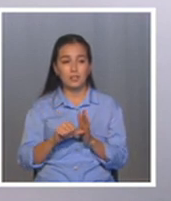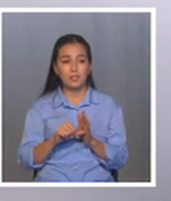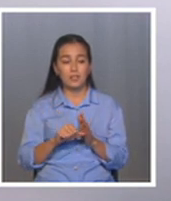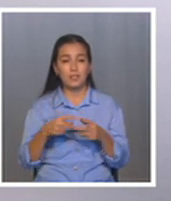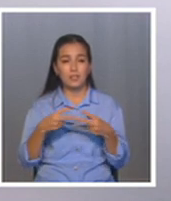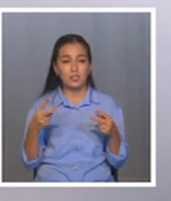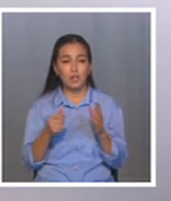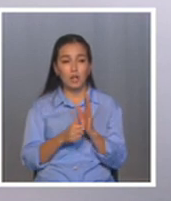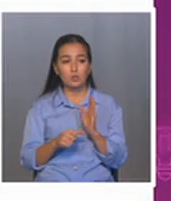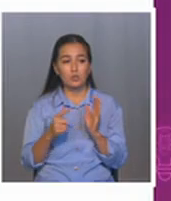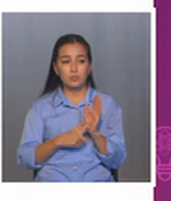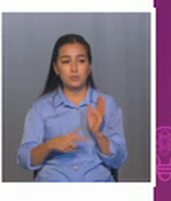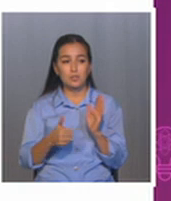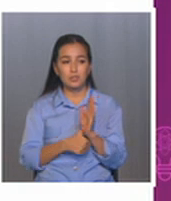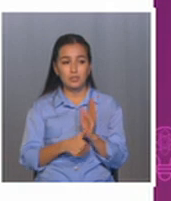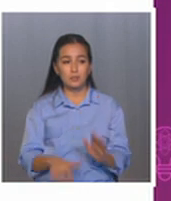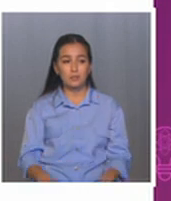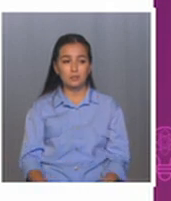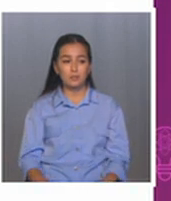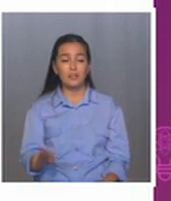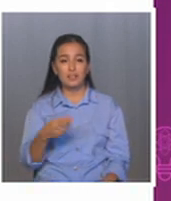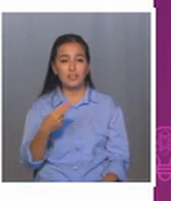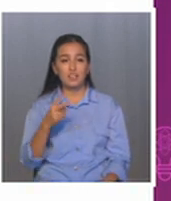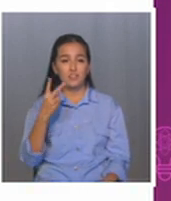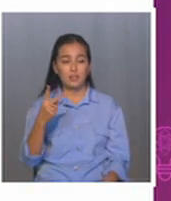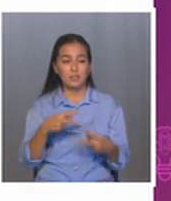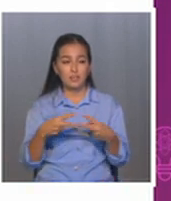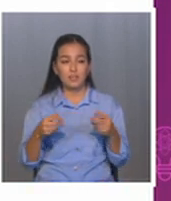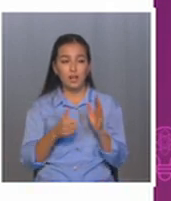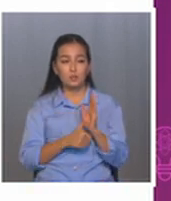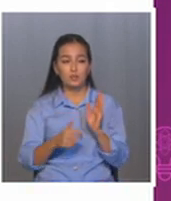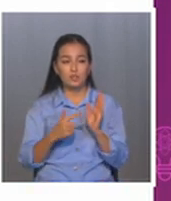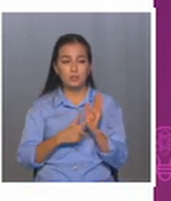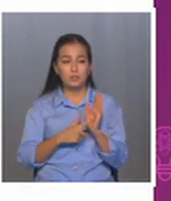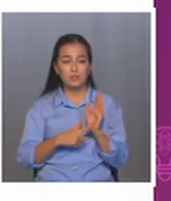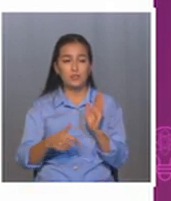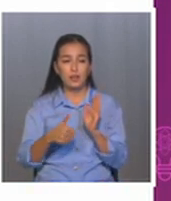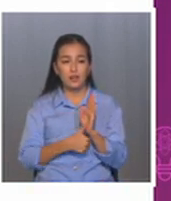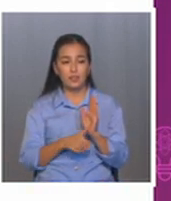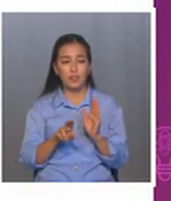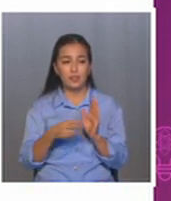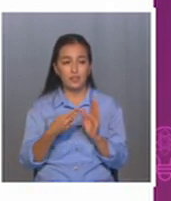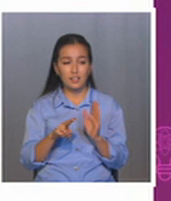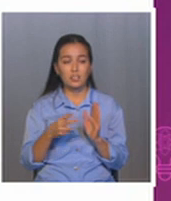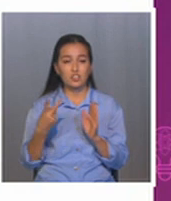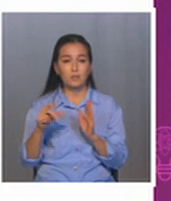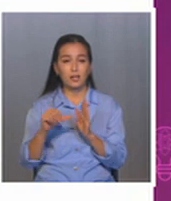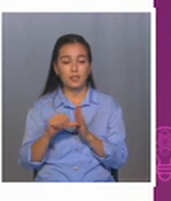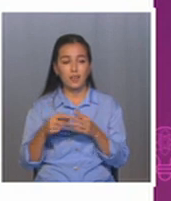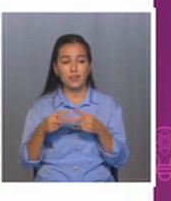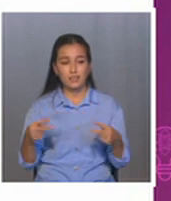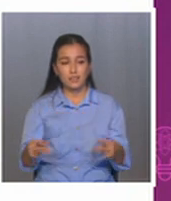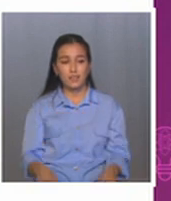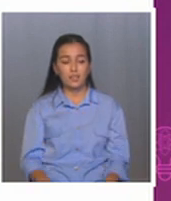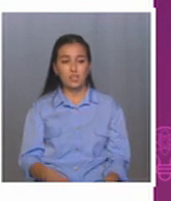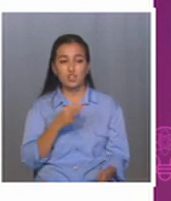676. D квадрат тең 676. Демек, D 26-ға тең.